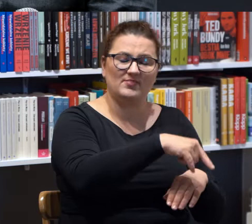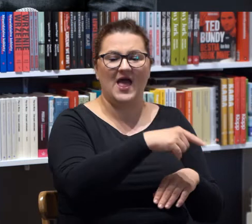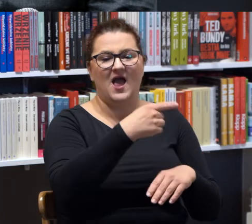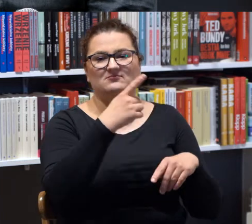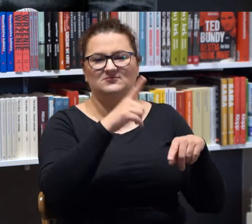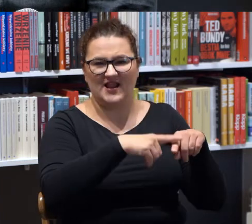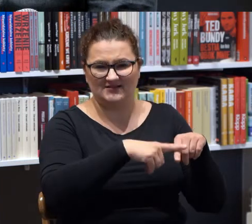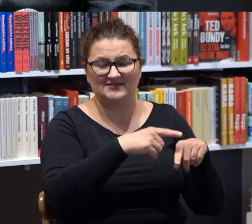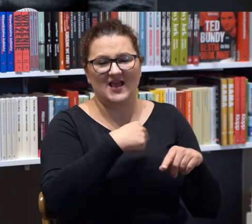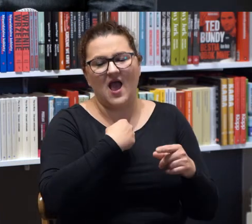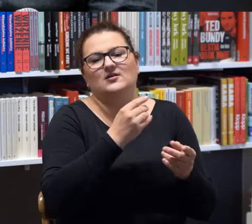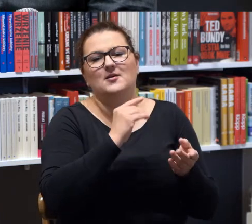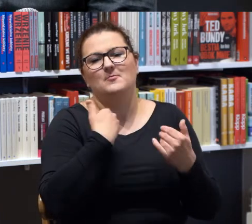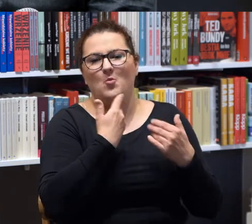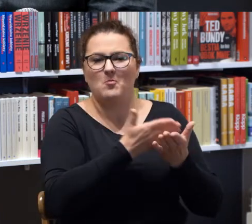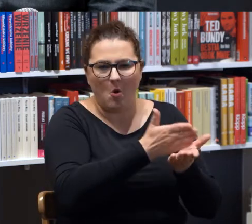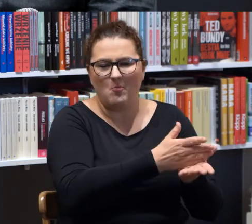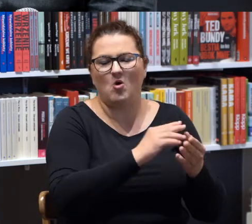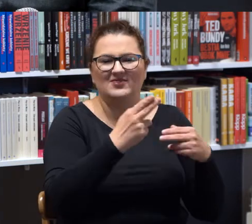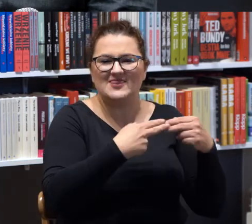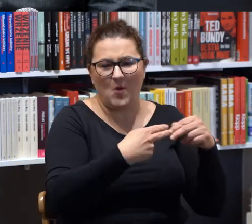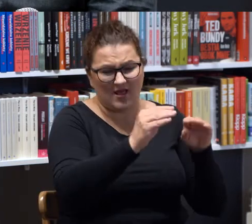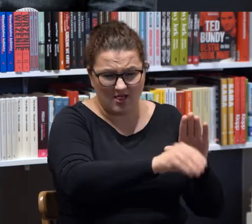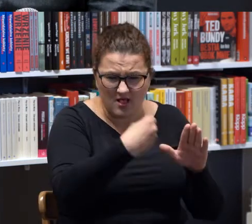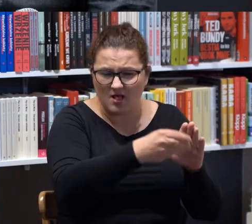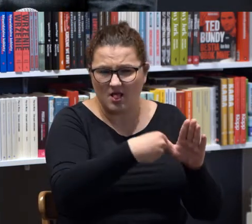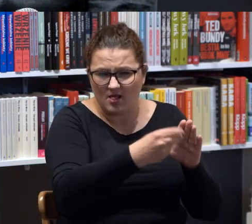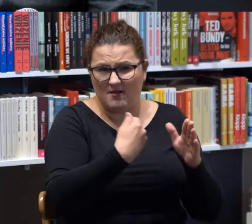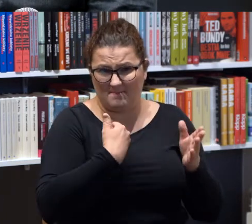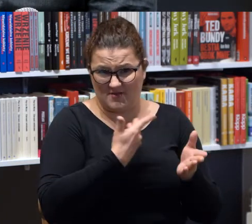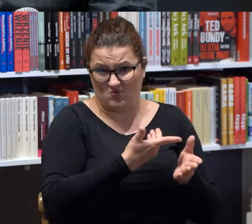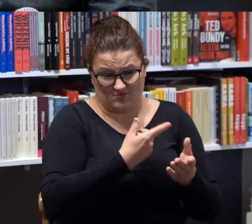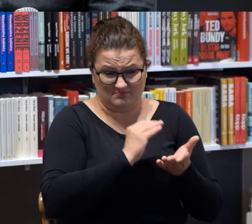mu tyłek. Dosłownie to opisuje. I ja przeczytawszy